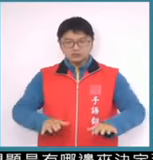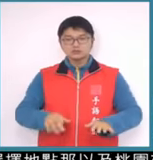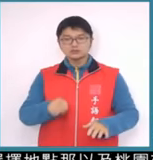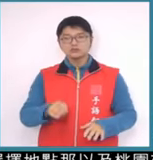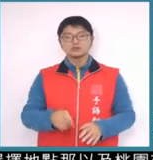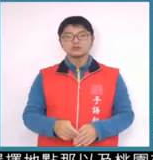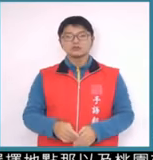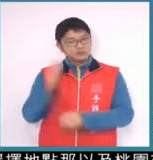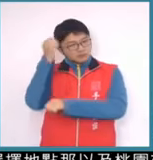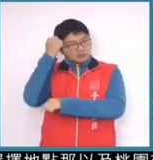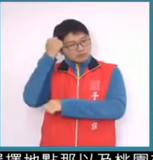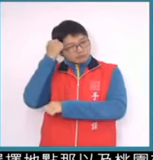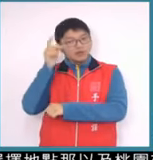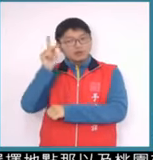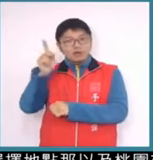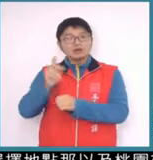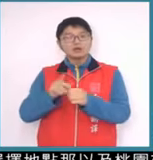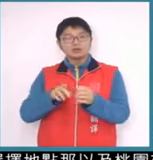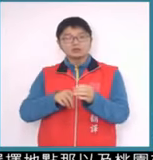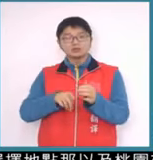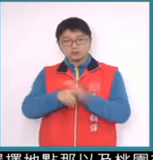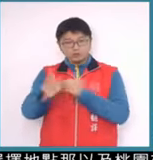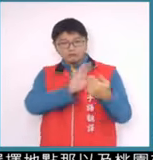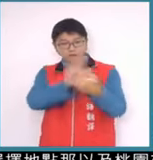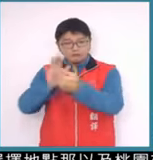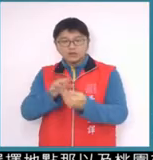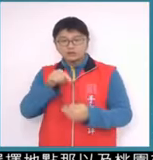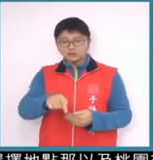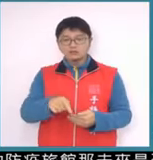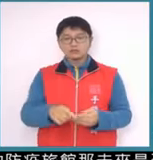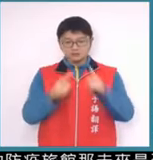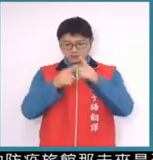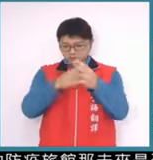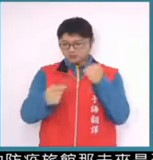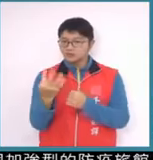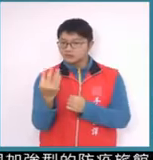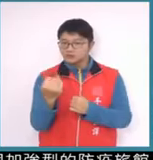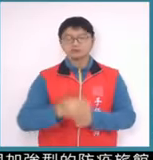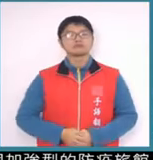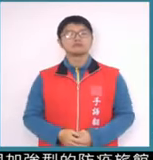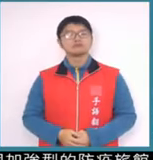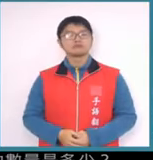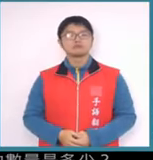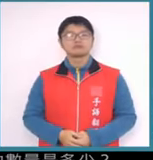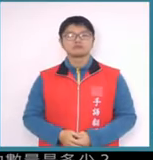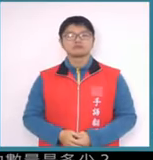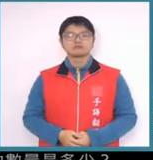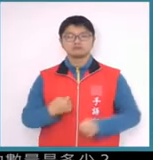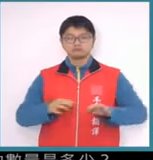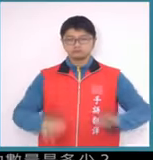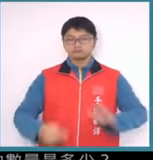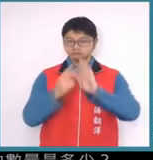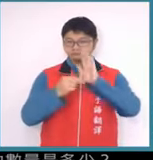防疫旅馆，那未来是否的设置的数量是多少？ 好，我来说明一下。